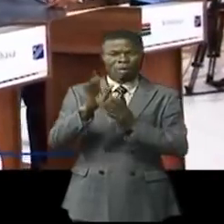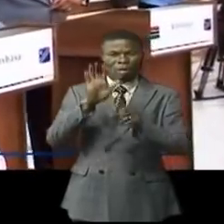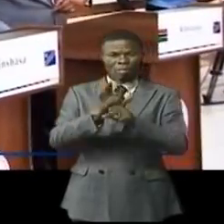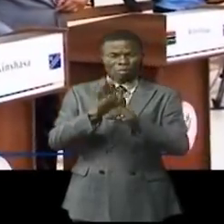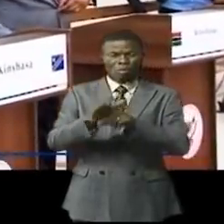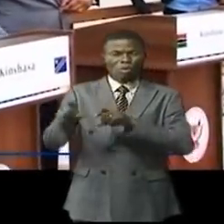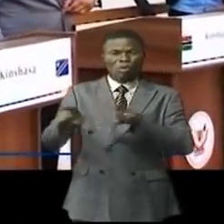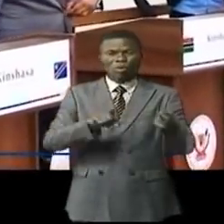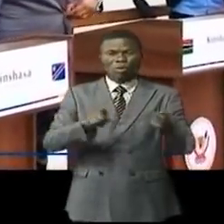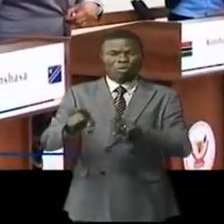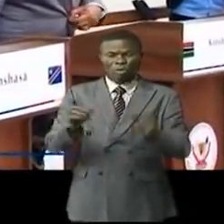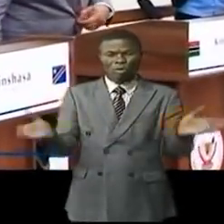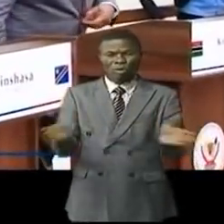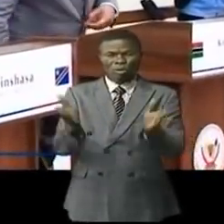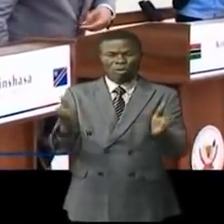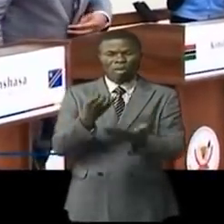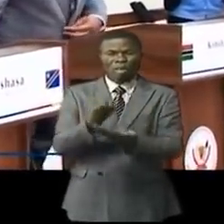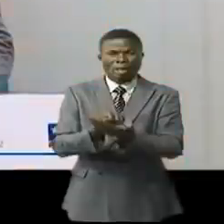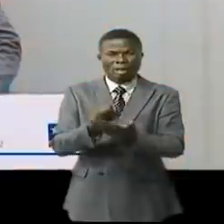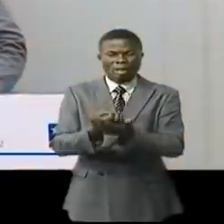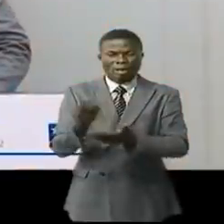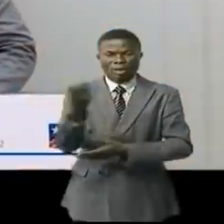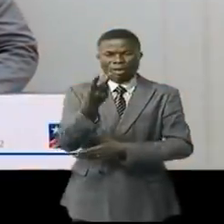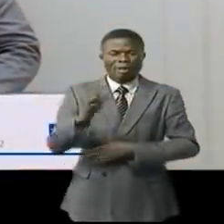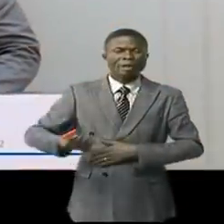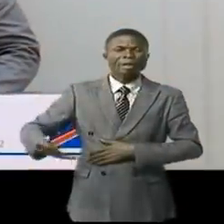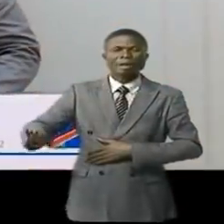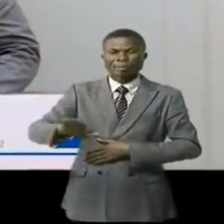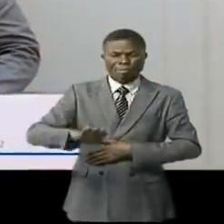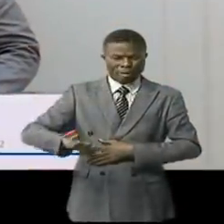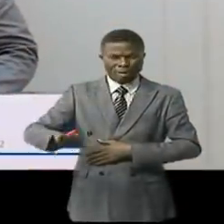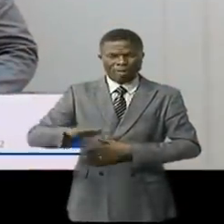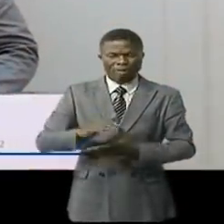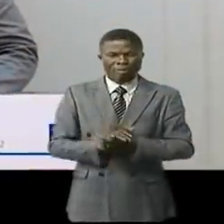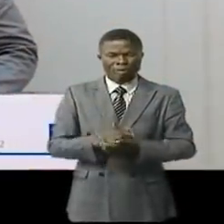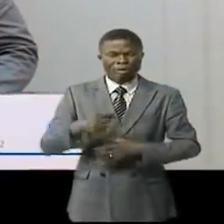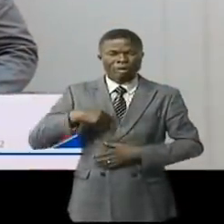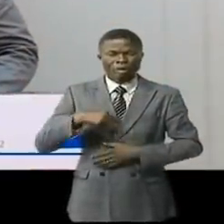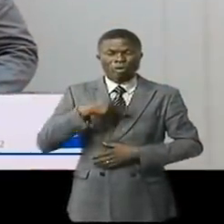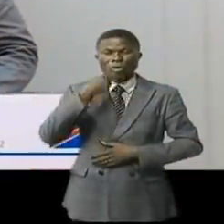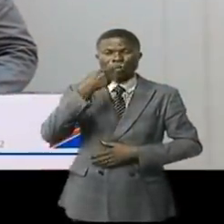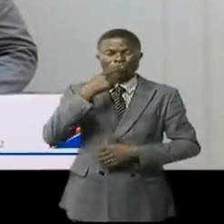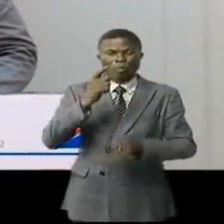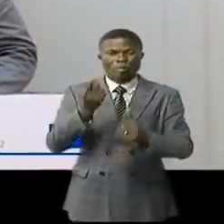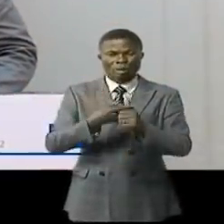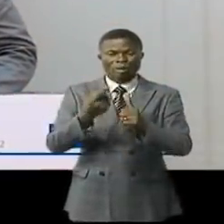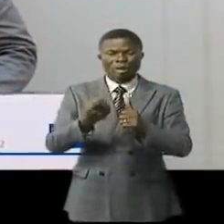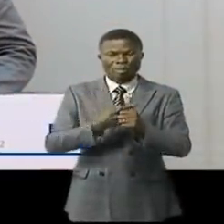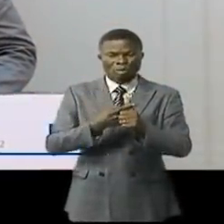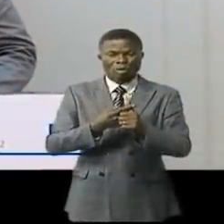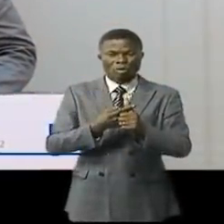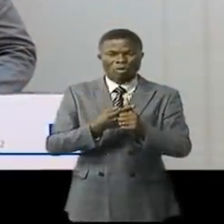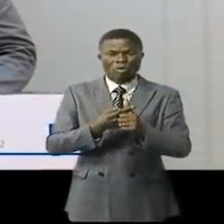secteurs pour renforcer les économies de deux pays. Ici, nous avons épinglé en priorité